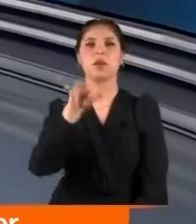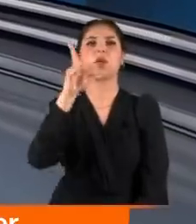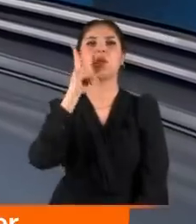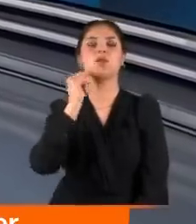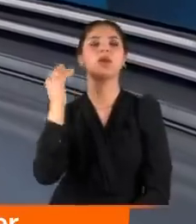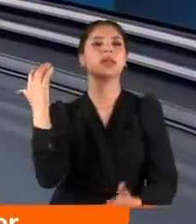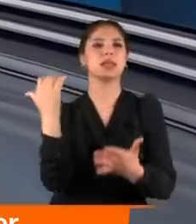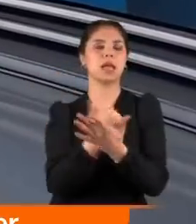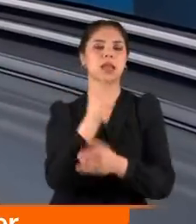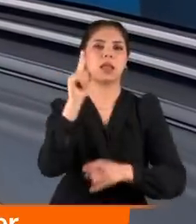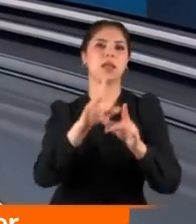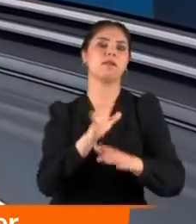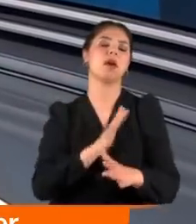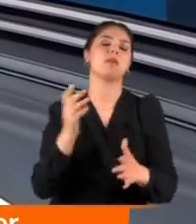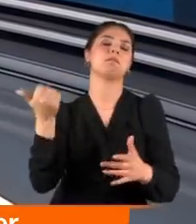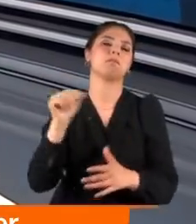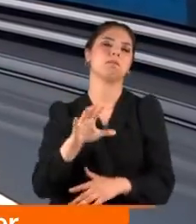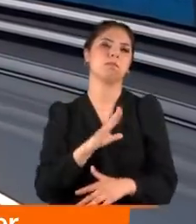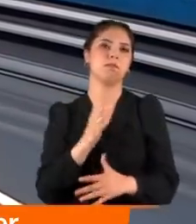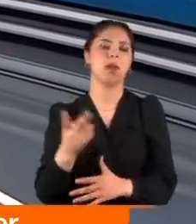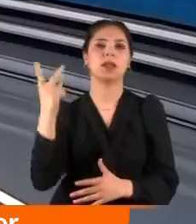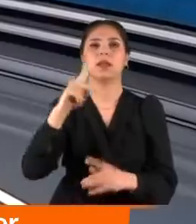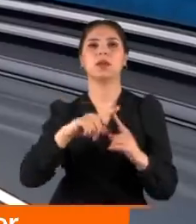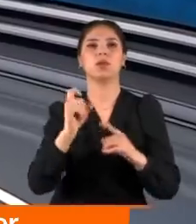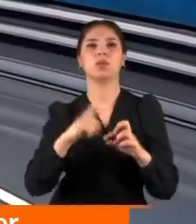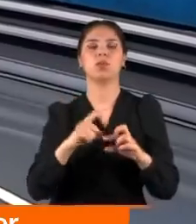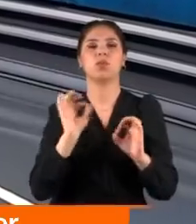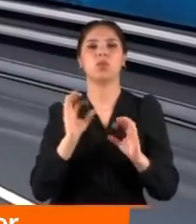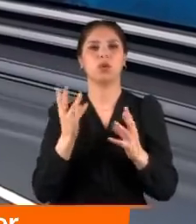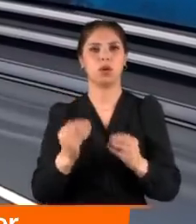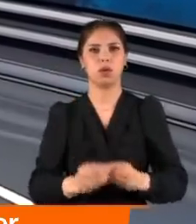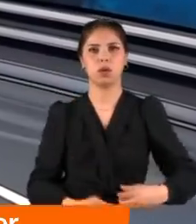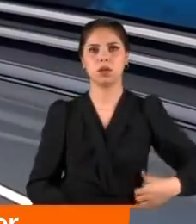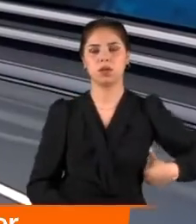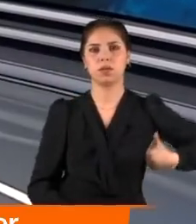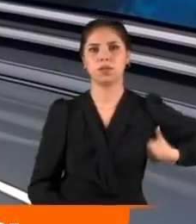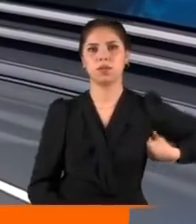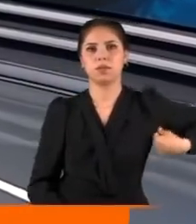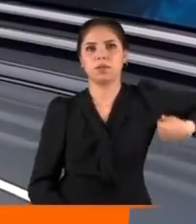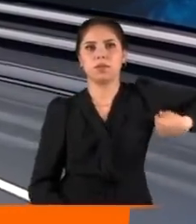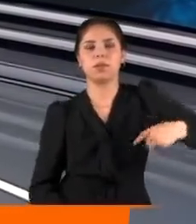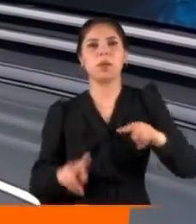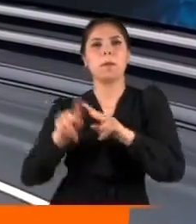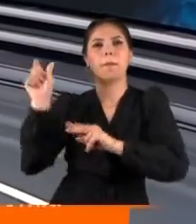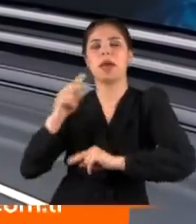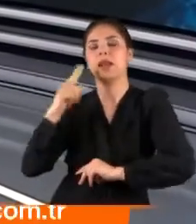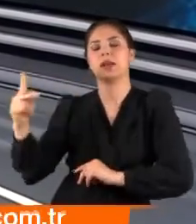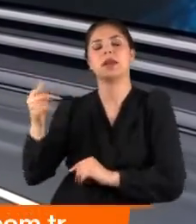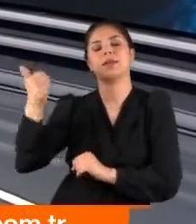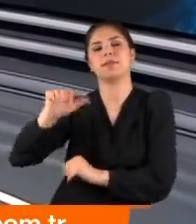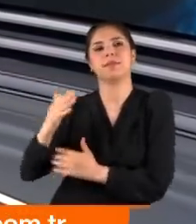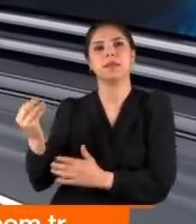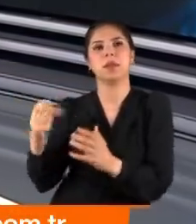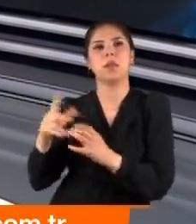14 Mayıs'ın kazananları var, kaybedenleri var. Elbette ikinci tura da gideceğiz. Biri de Meral Akşener kaybedenlerden ve İyi Parti